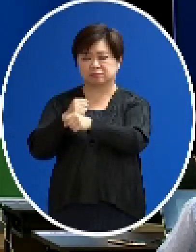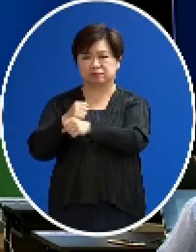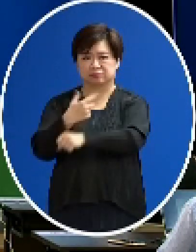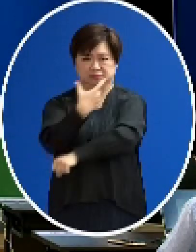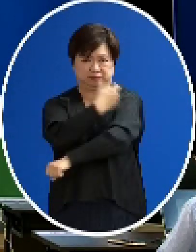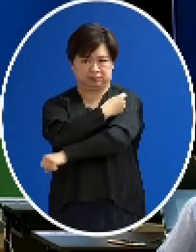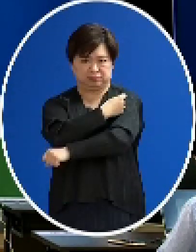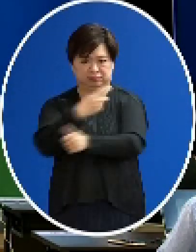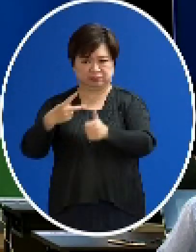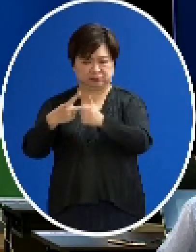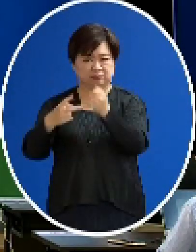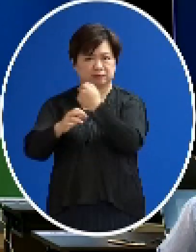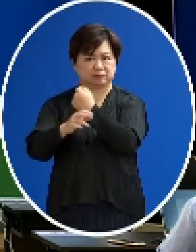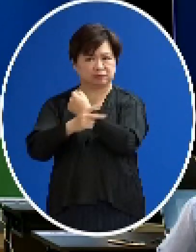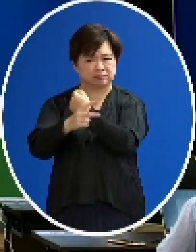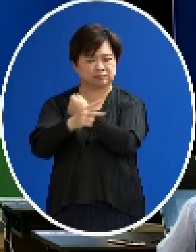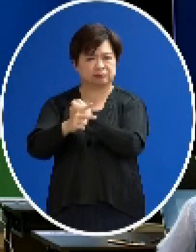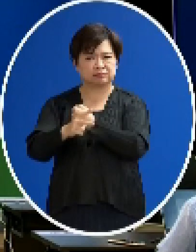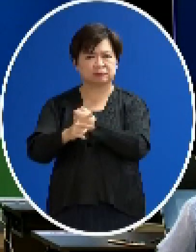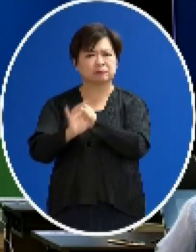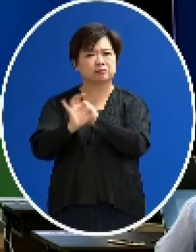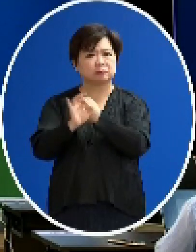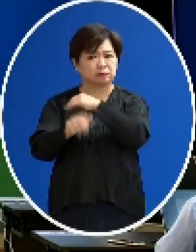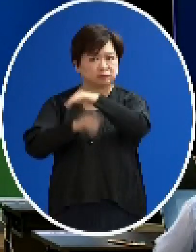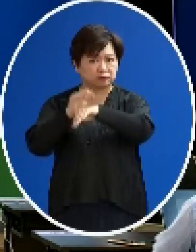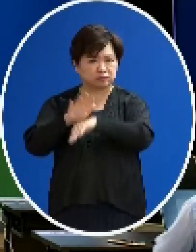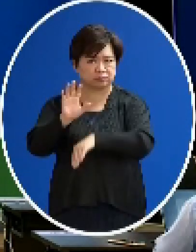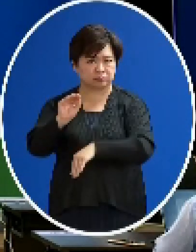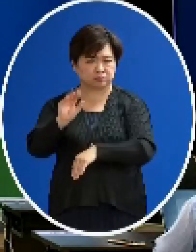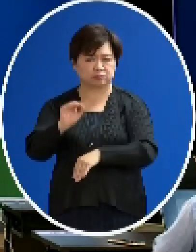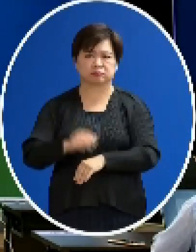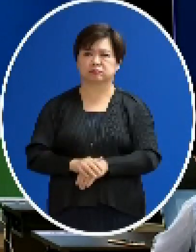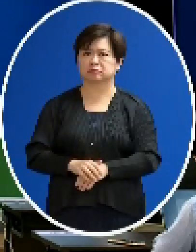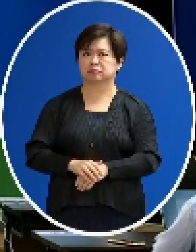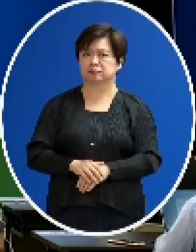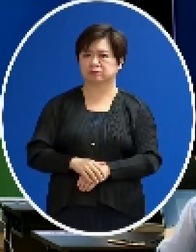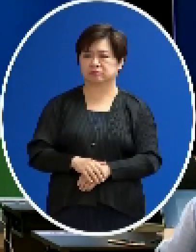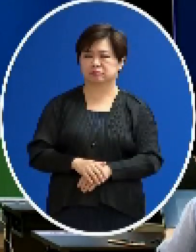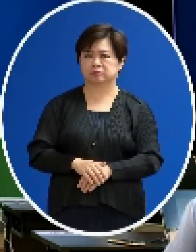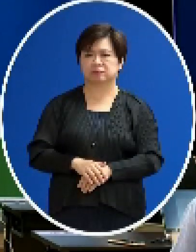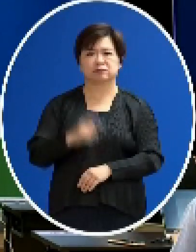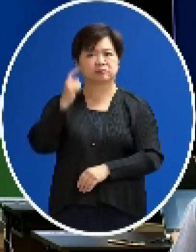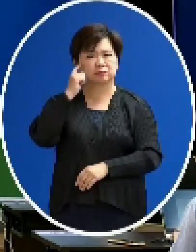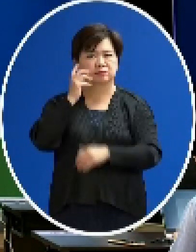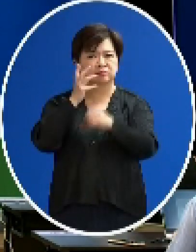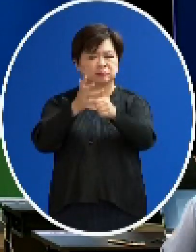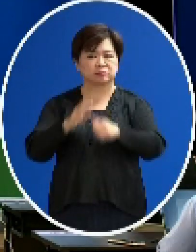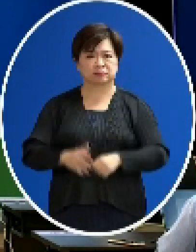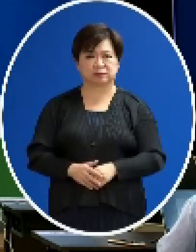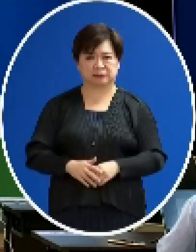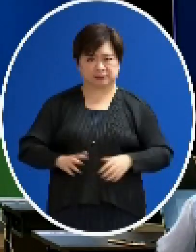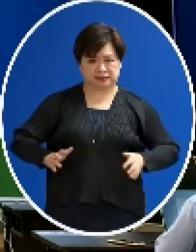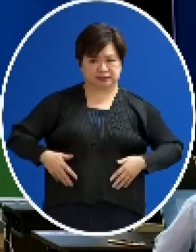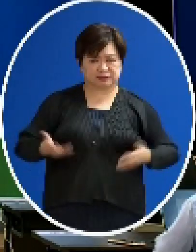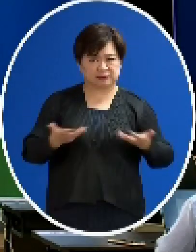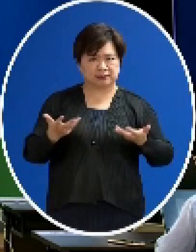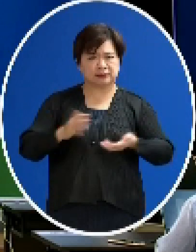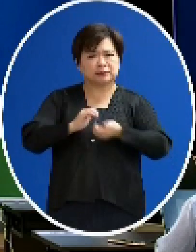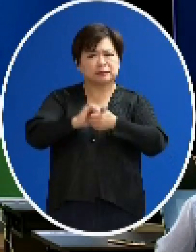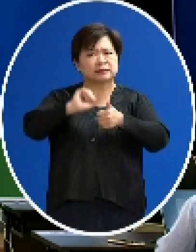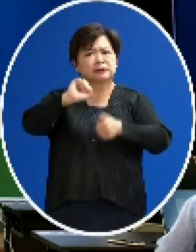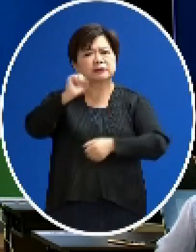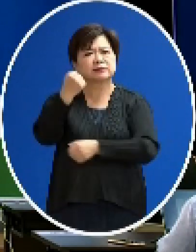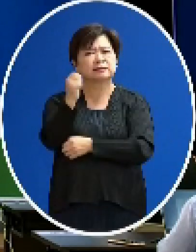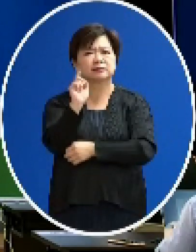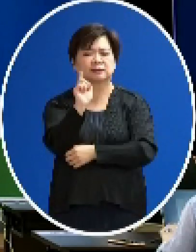床试验是已经完成了吗？那以及就是说，想再询问一下，就是紧急事件的定义，因为